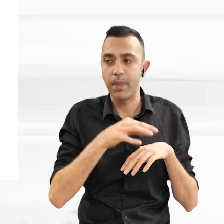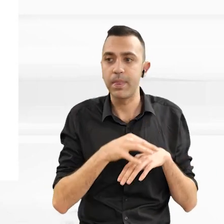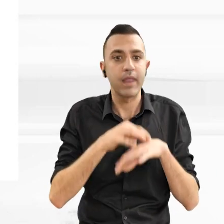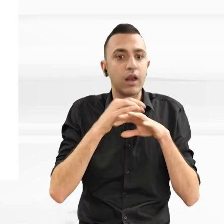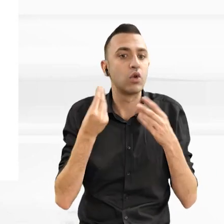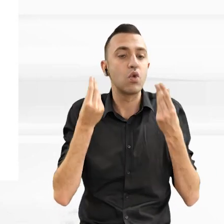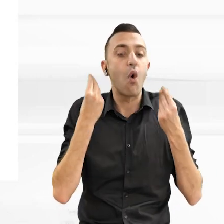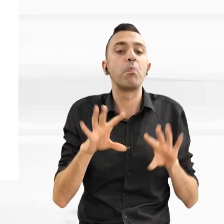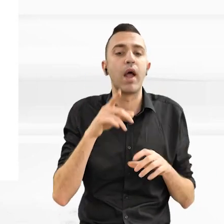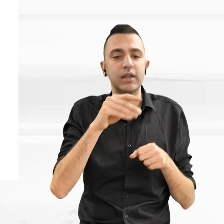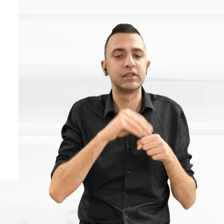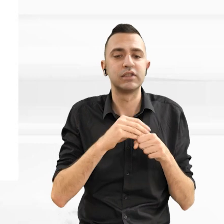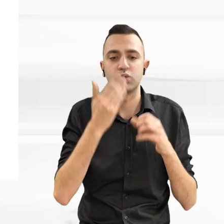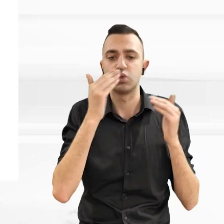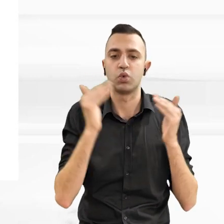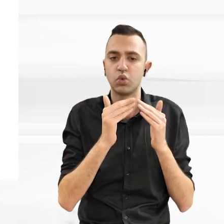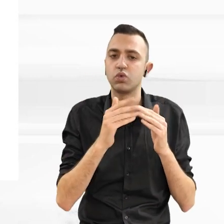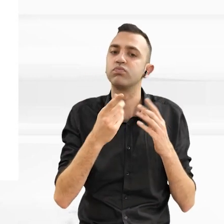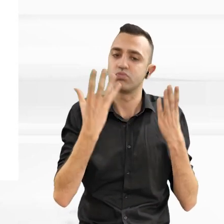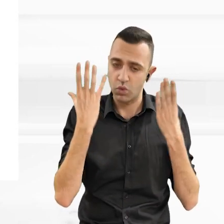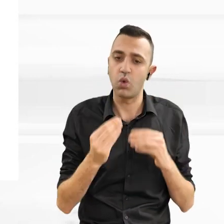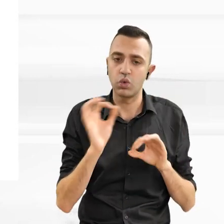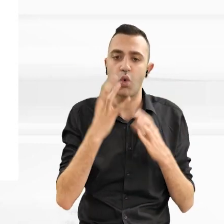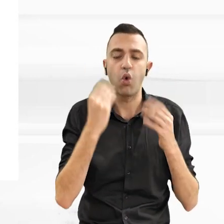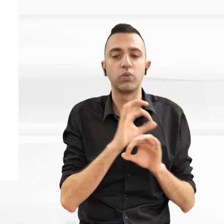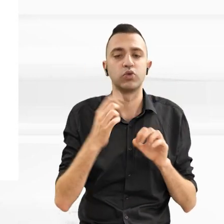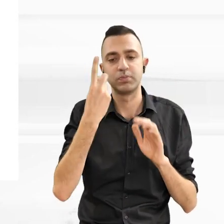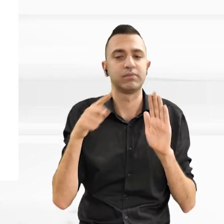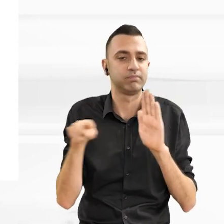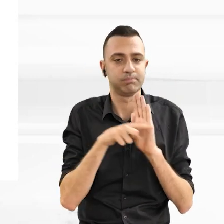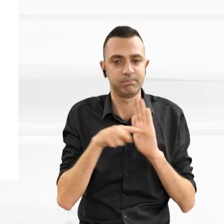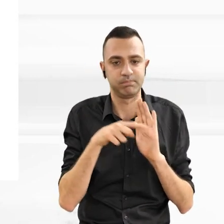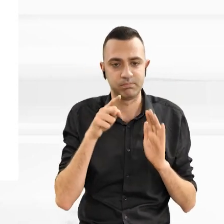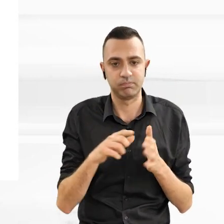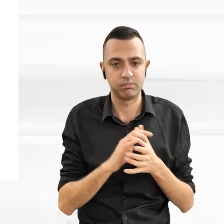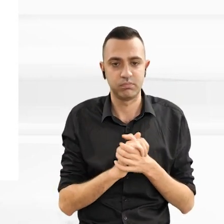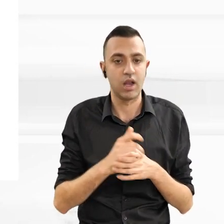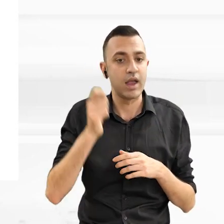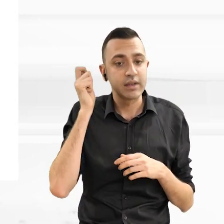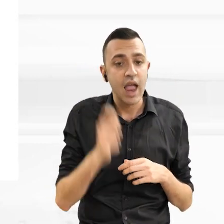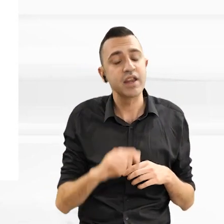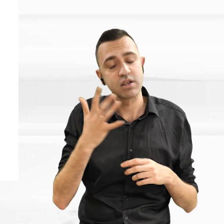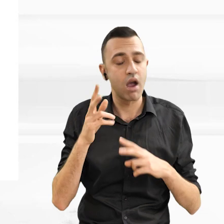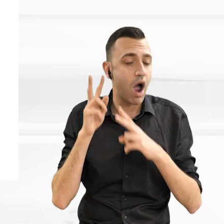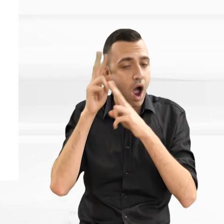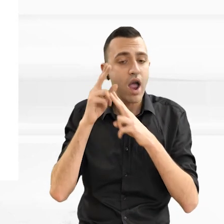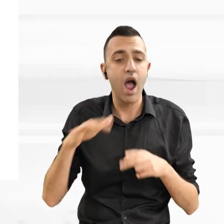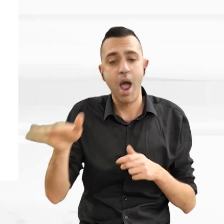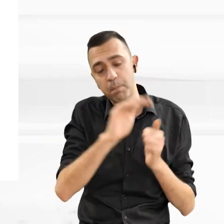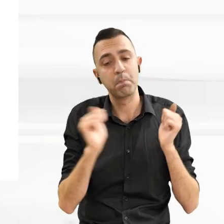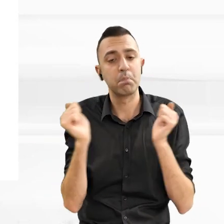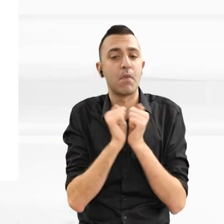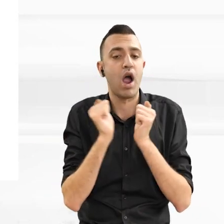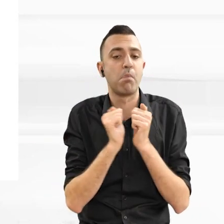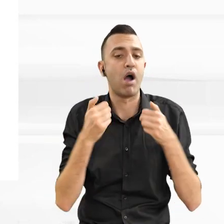olmayan tespitler içermesi olabilir arkadaşlar olumsuz birleştirin gerçek ile hayali olan bir arada sunması